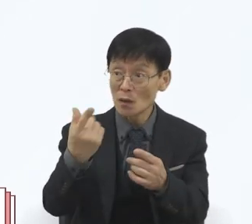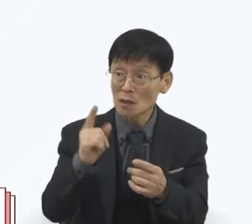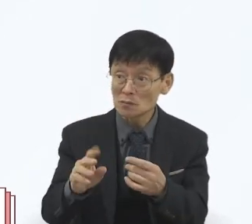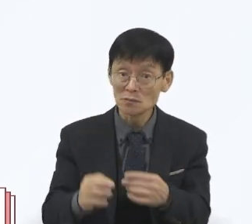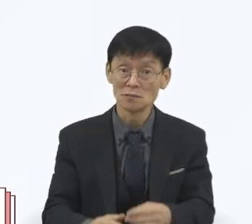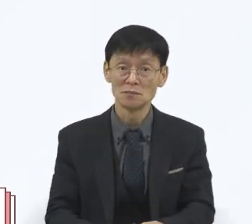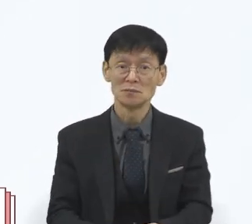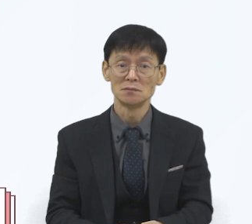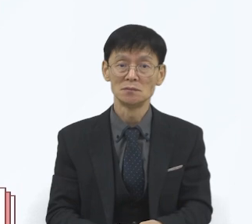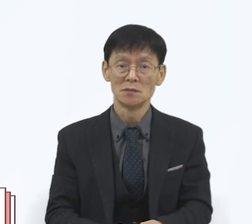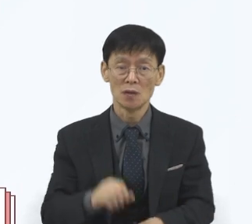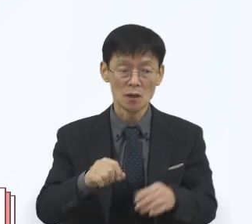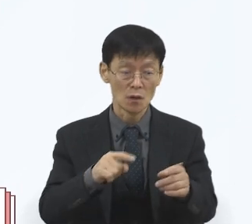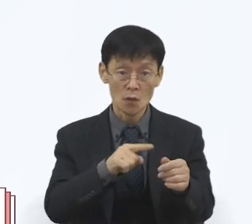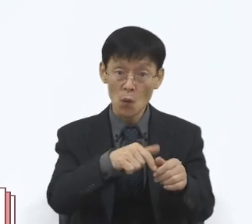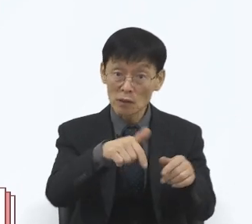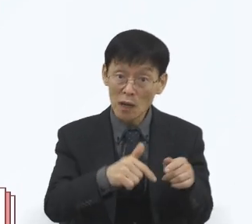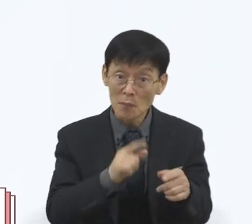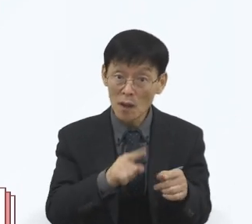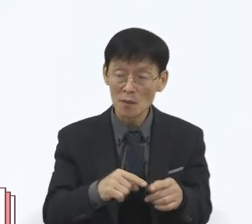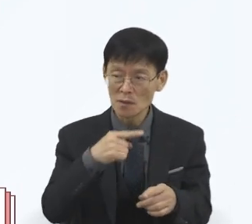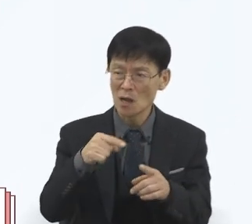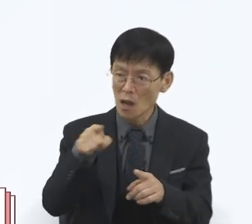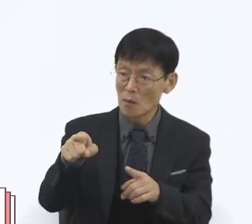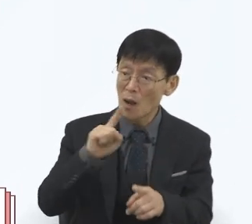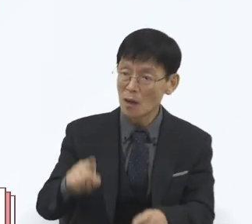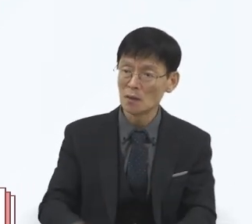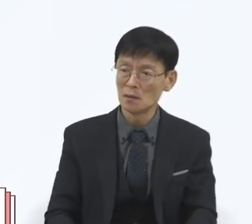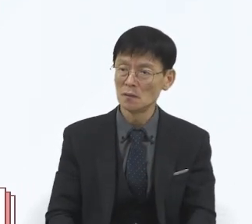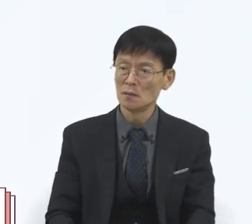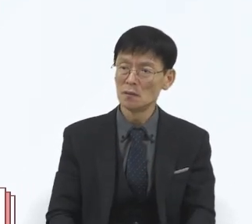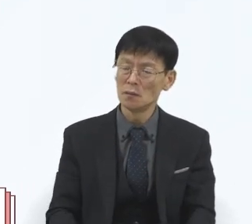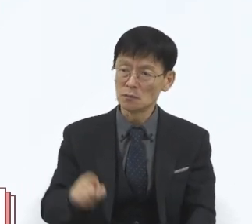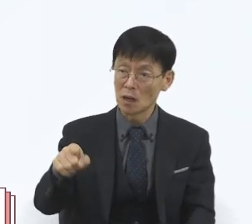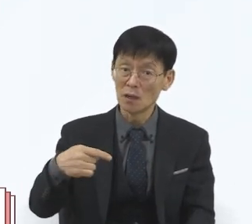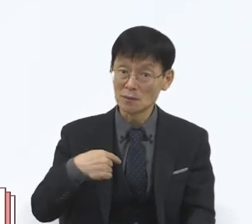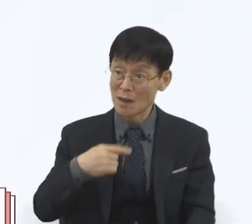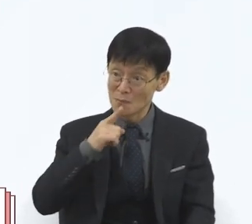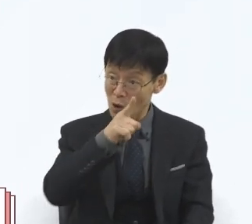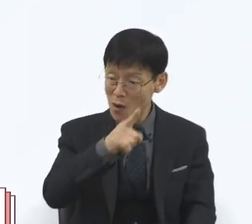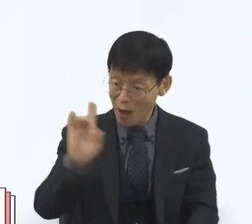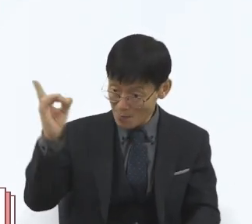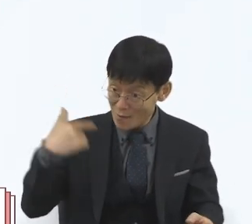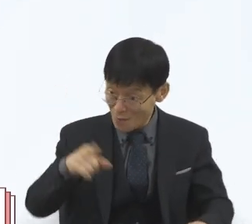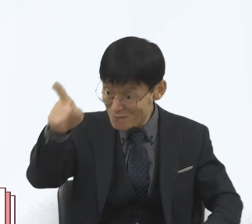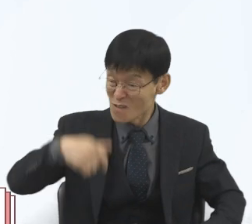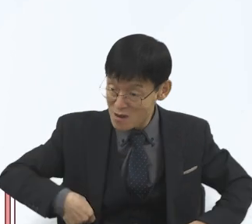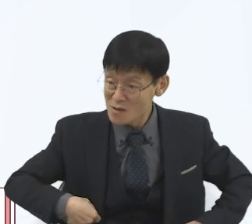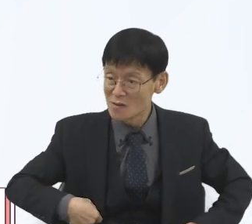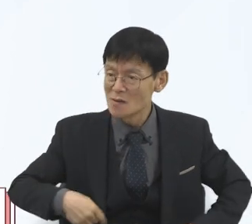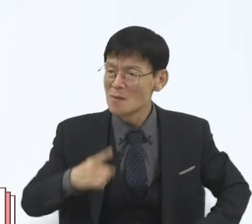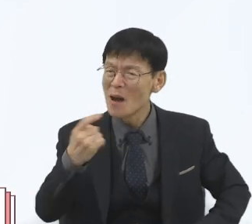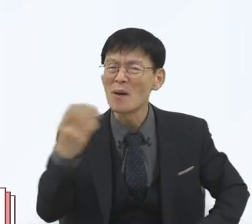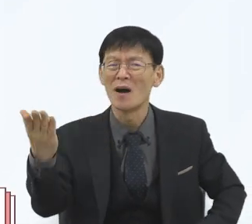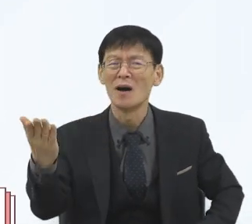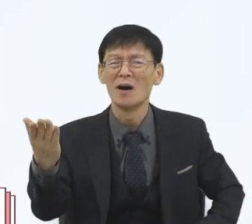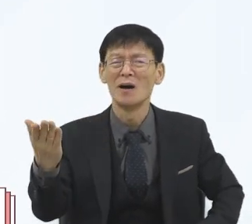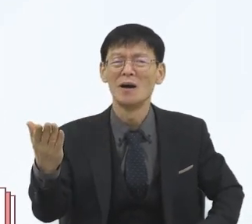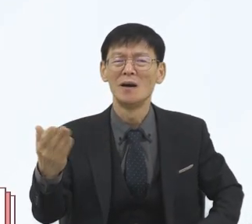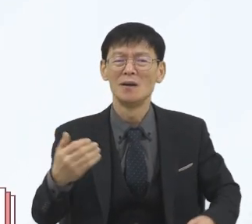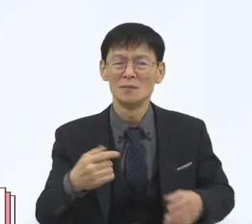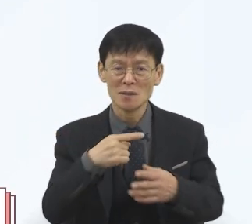번째 사례처럼 행위자인 과장이 피해자에게 나를 신고하면 가만두지 않겠어 라고 겁을